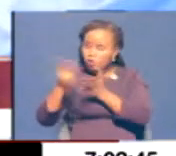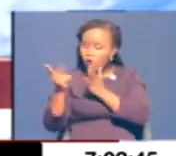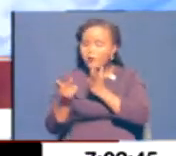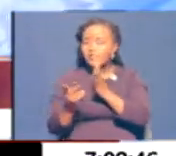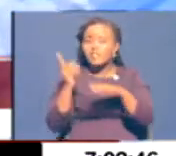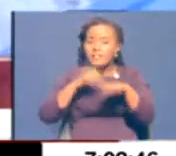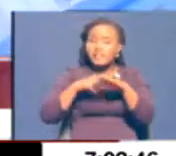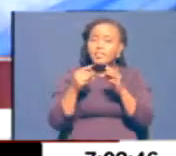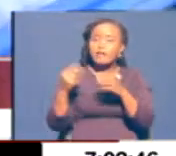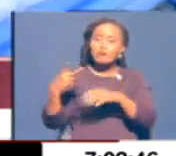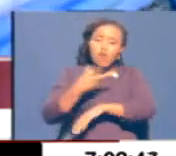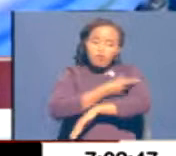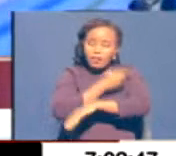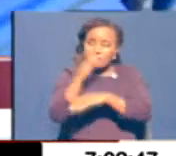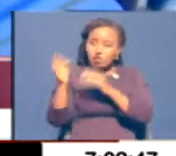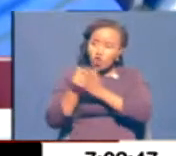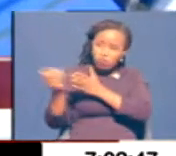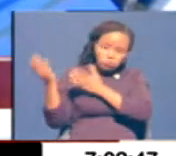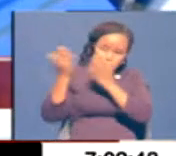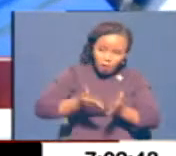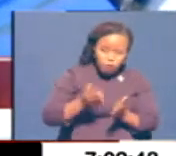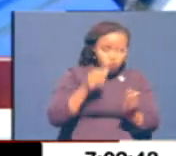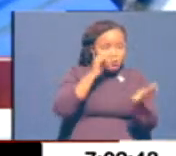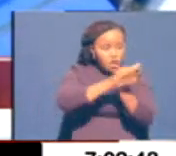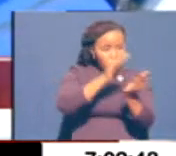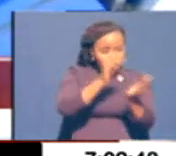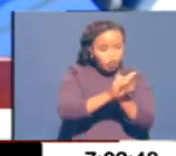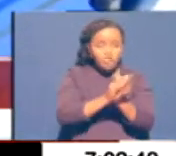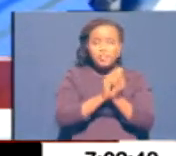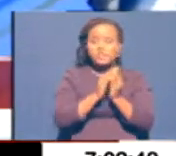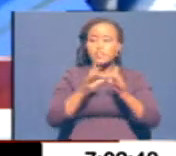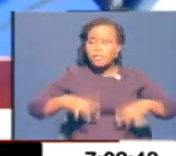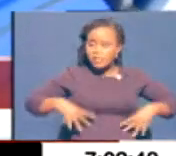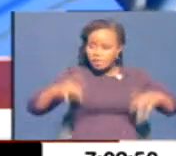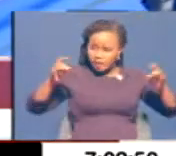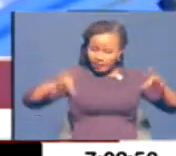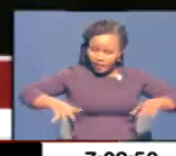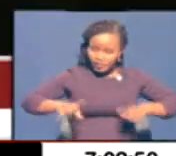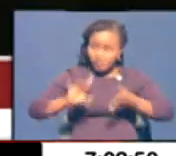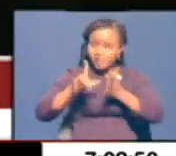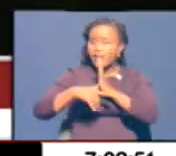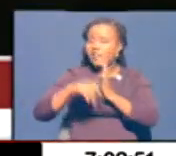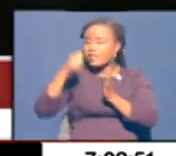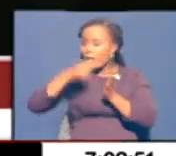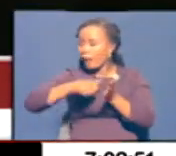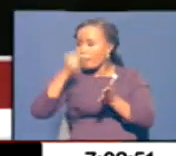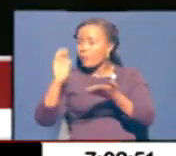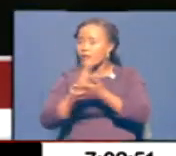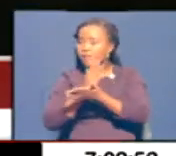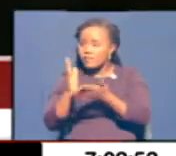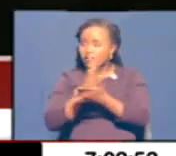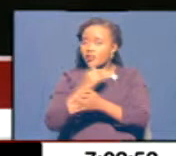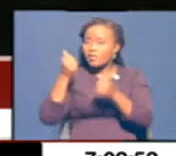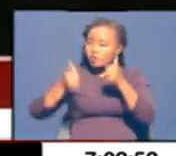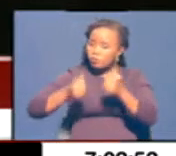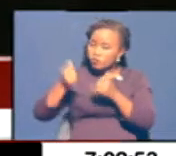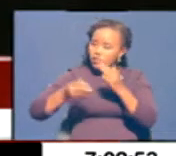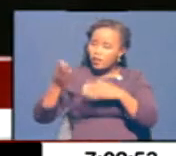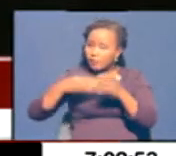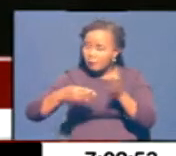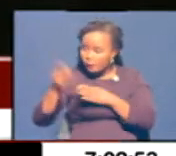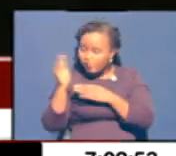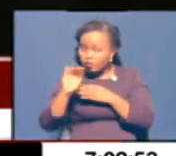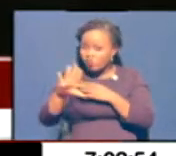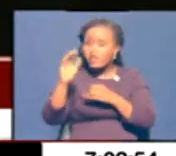they'll go to Kitengela, and then we'll ask the private sector, because they are buying for their employees,